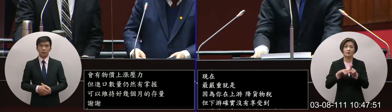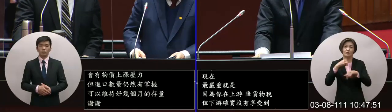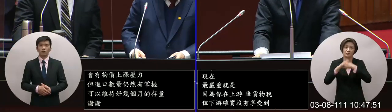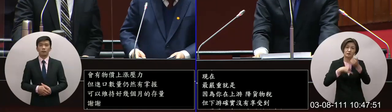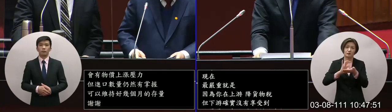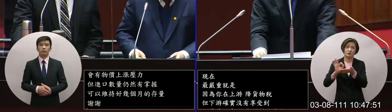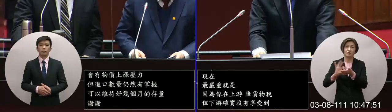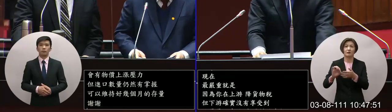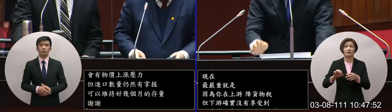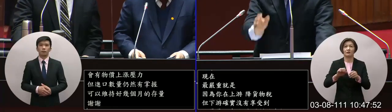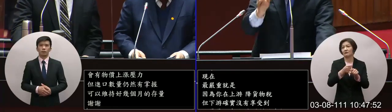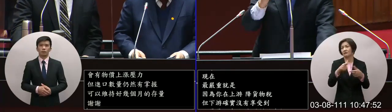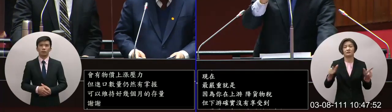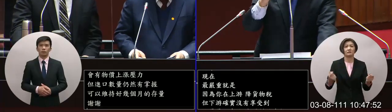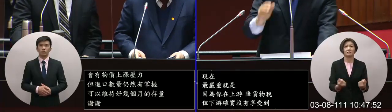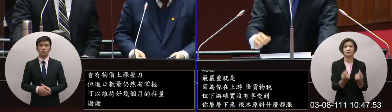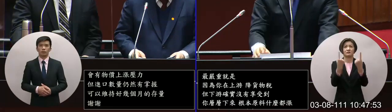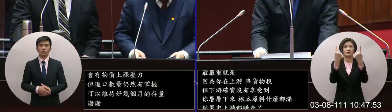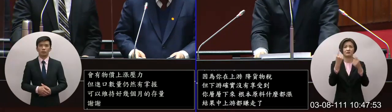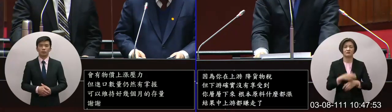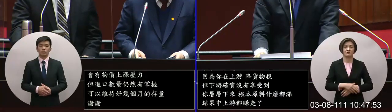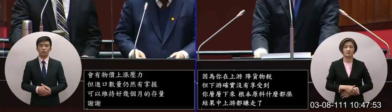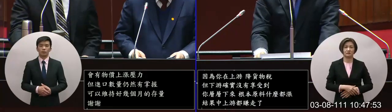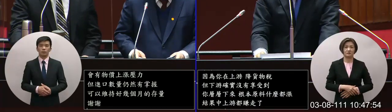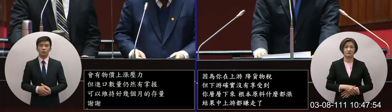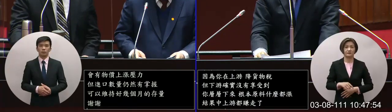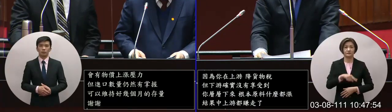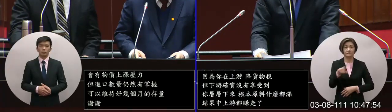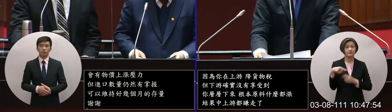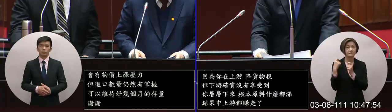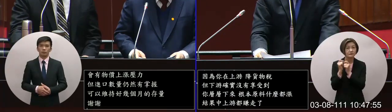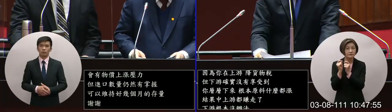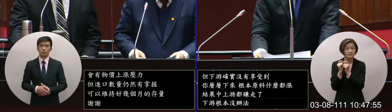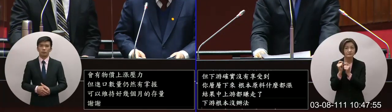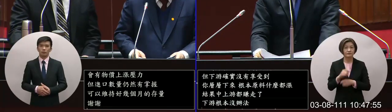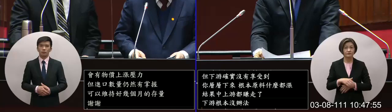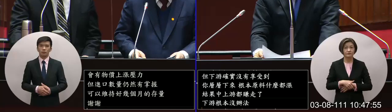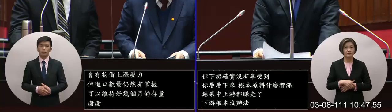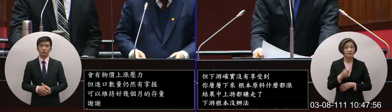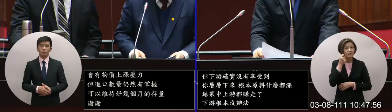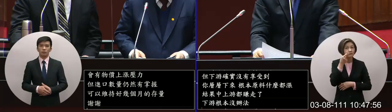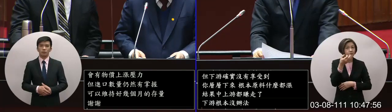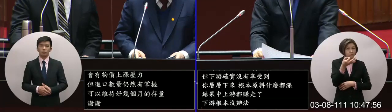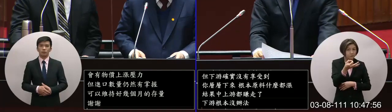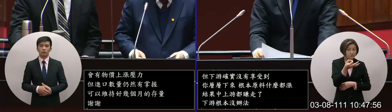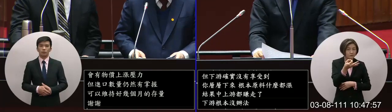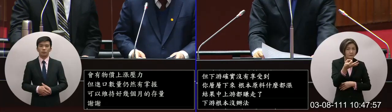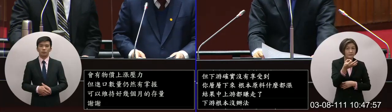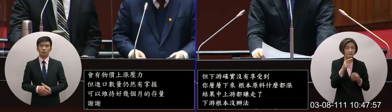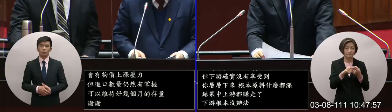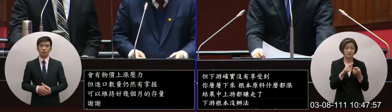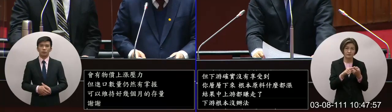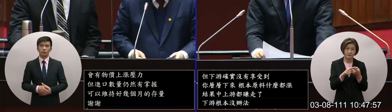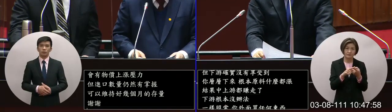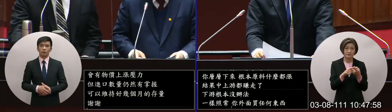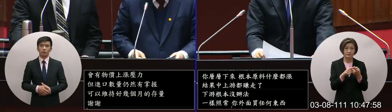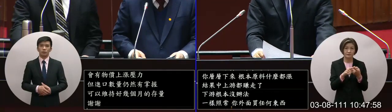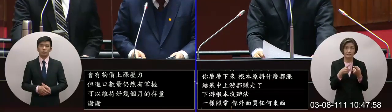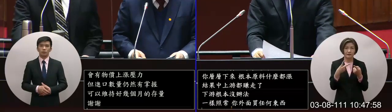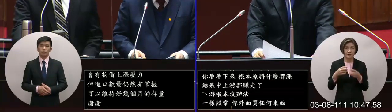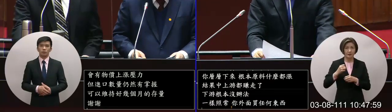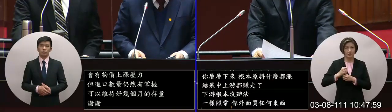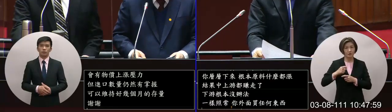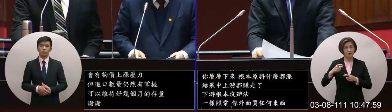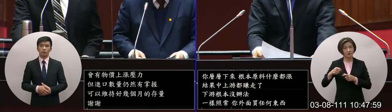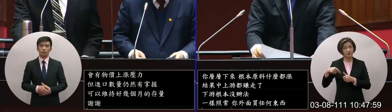么都涨，哦，你我们最近哦这个薪资哦各方面，我们这个哦军工